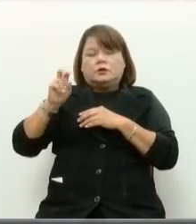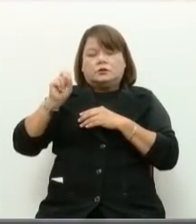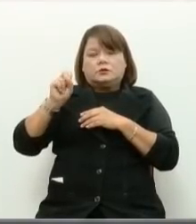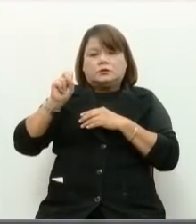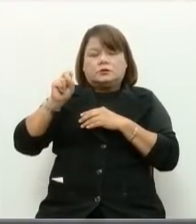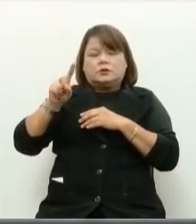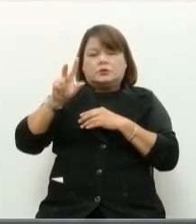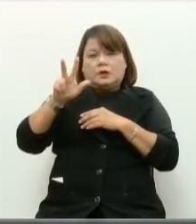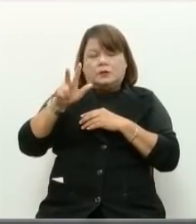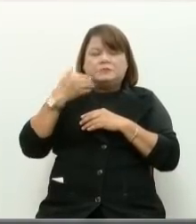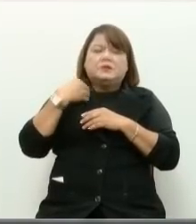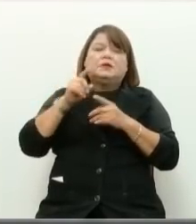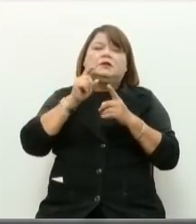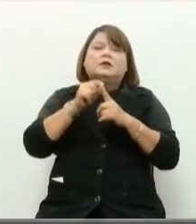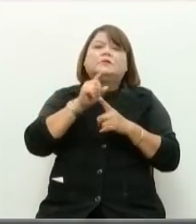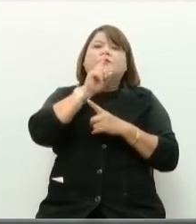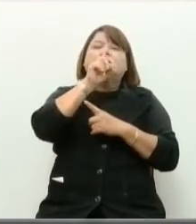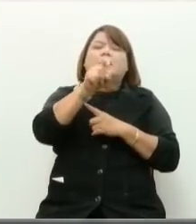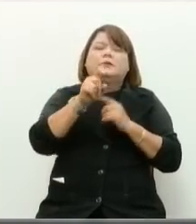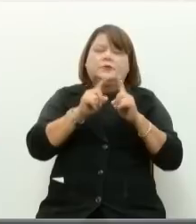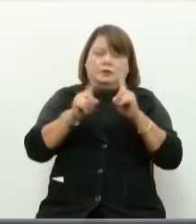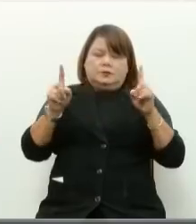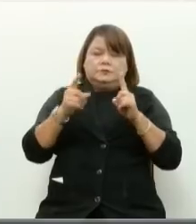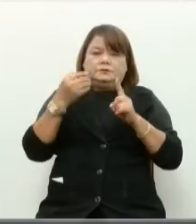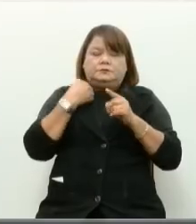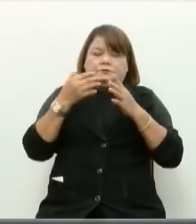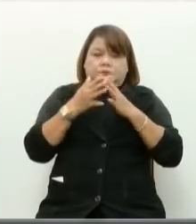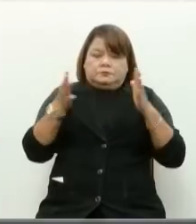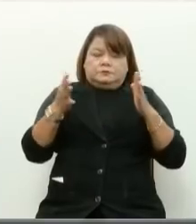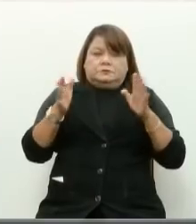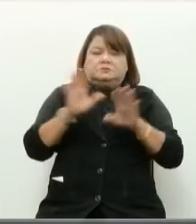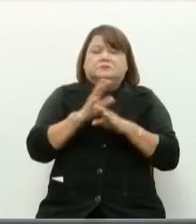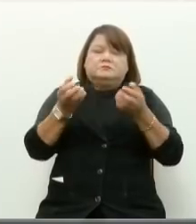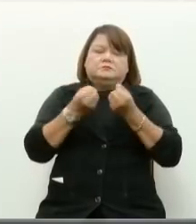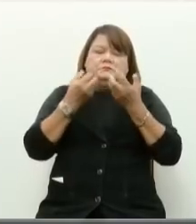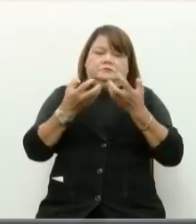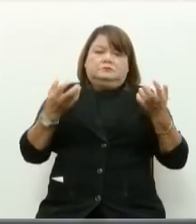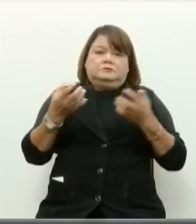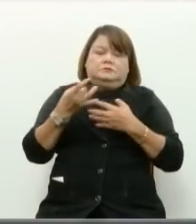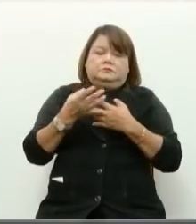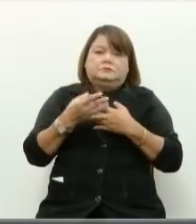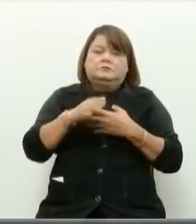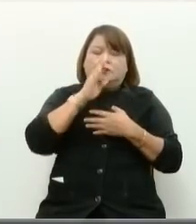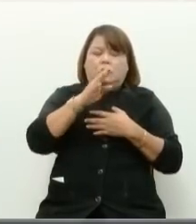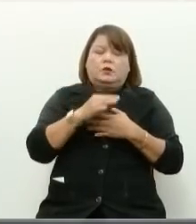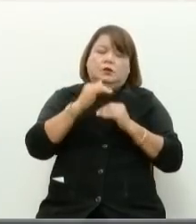มีคำถามหลายคำถามที่ว่าทำไมถึงยังไม่ได้รับผลอะไรเราก็บอกว่า